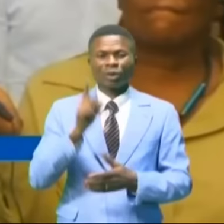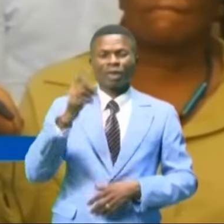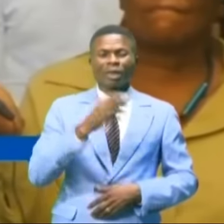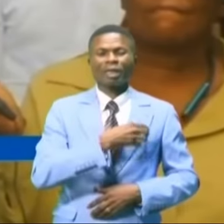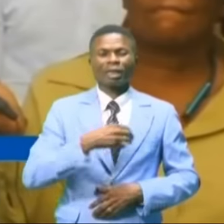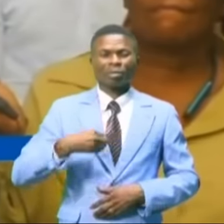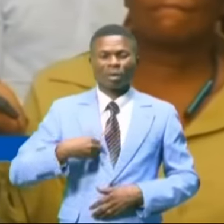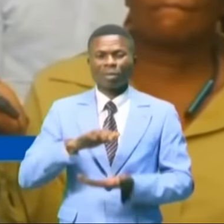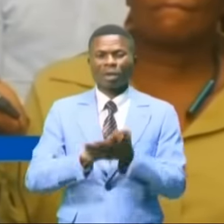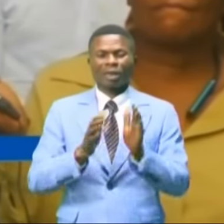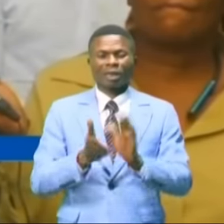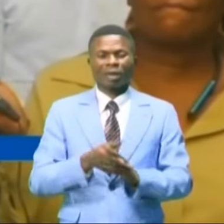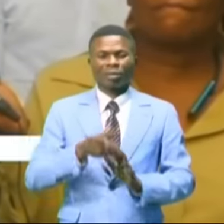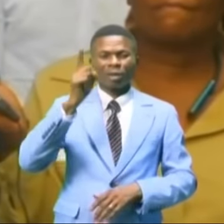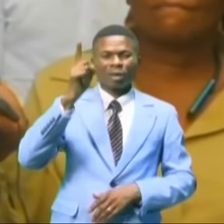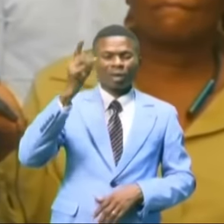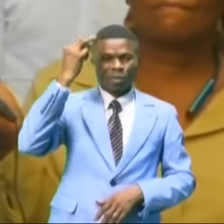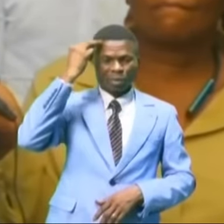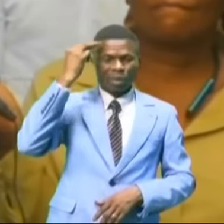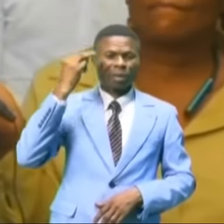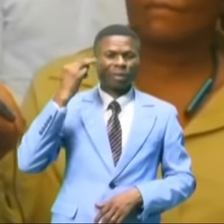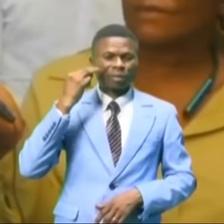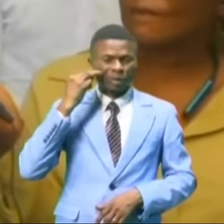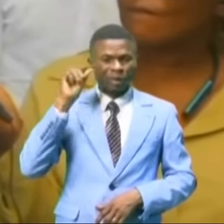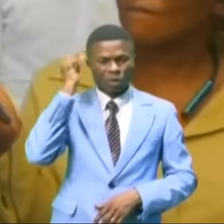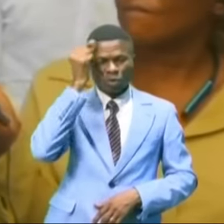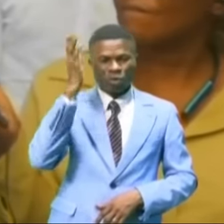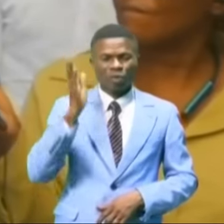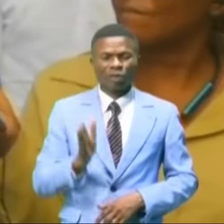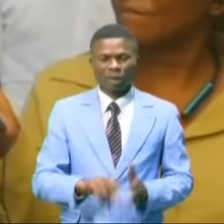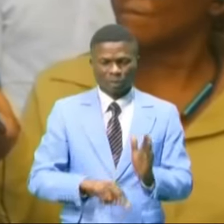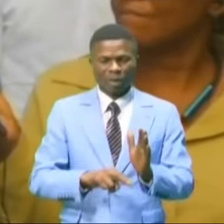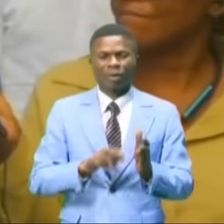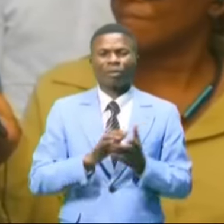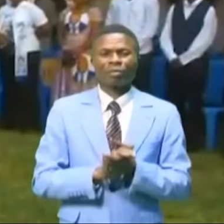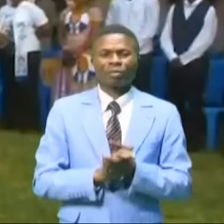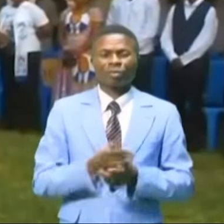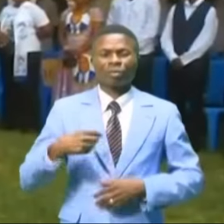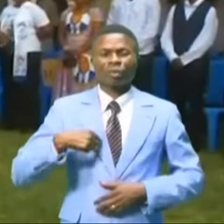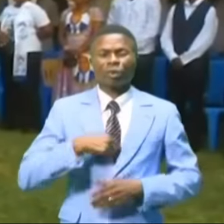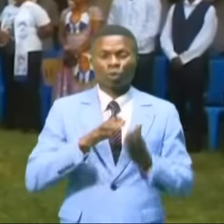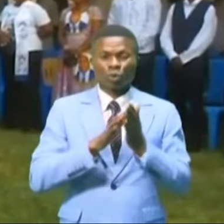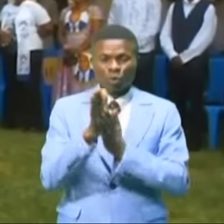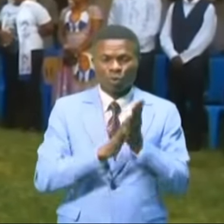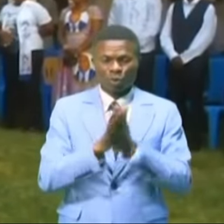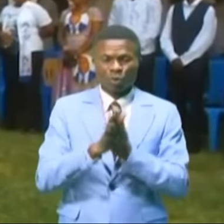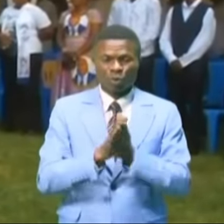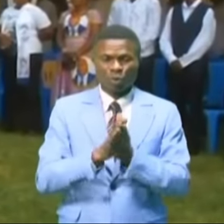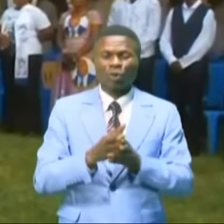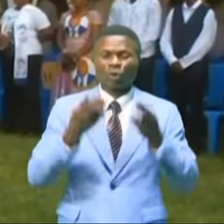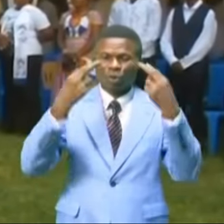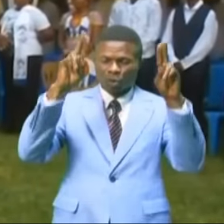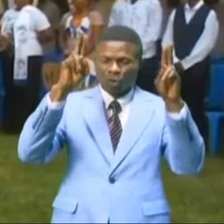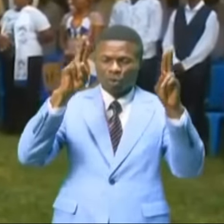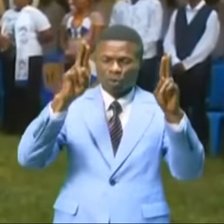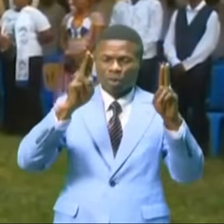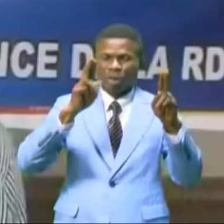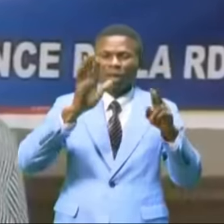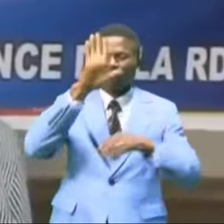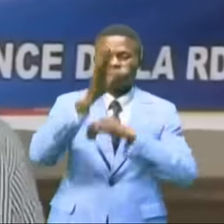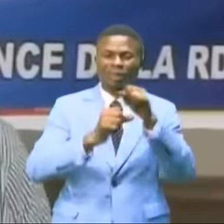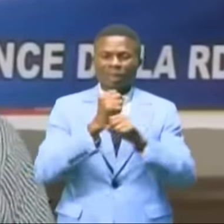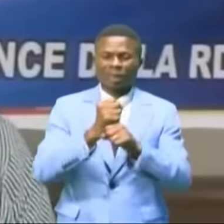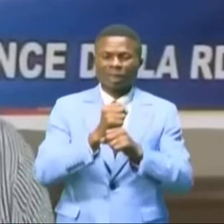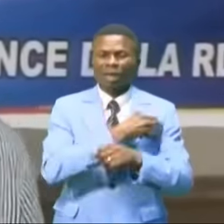du Congo d'une femme à la tête du gouvernement. Nous souhaitons bon vent et fructueux mandat à la